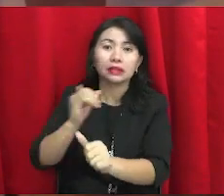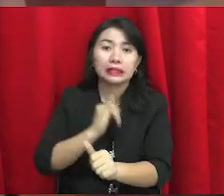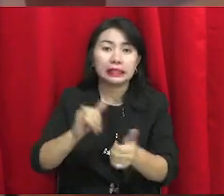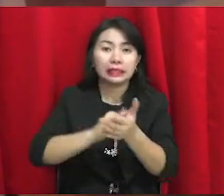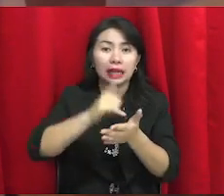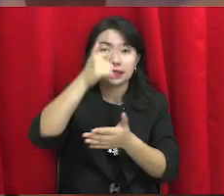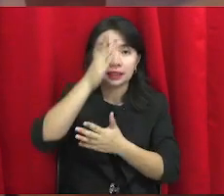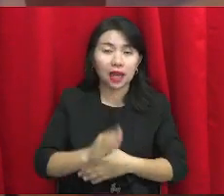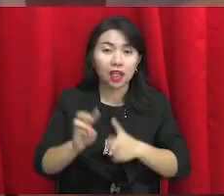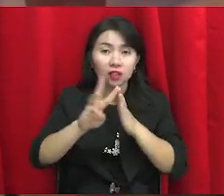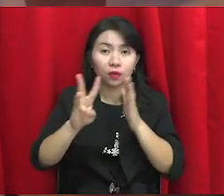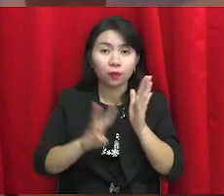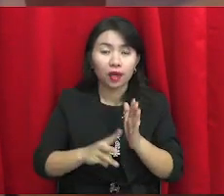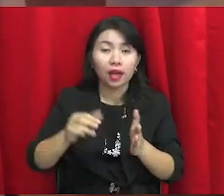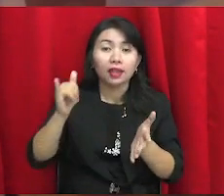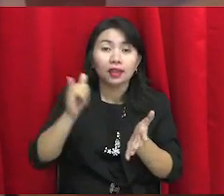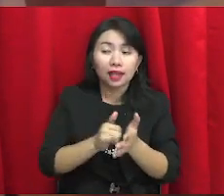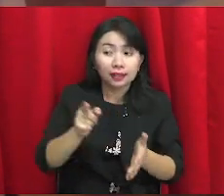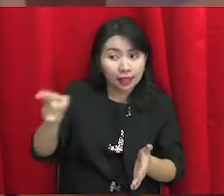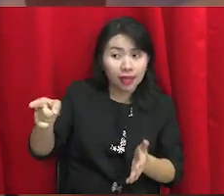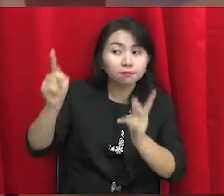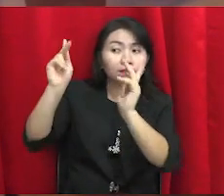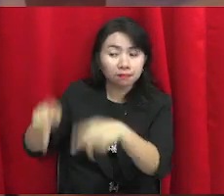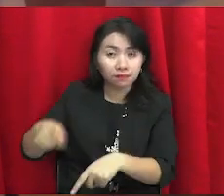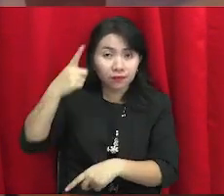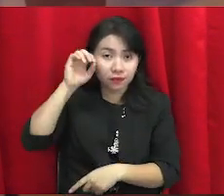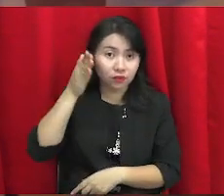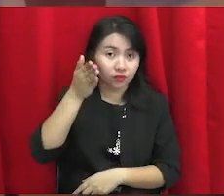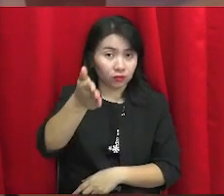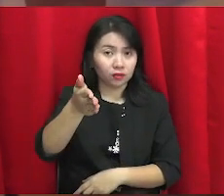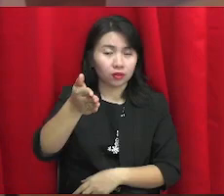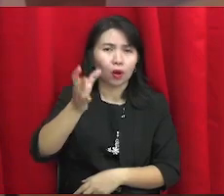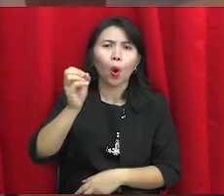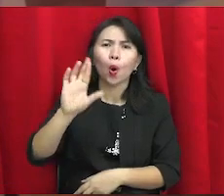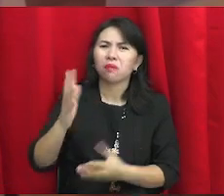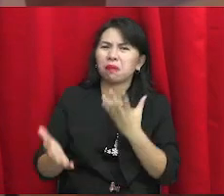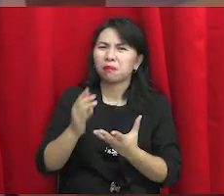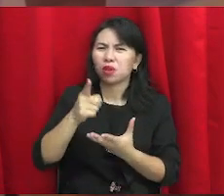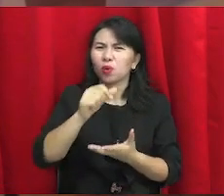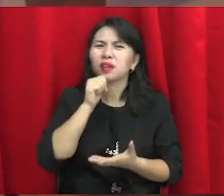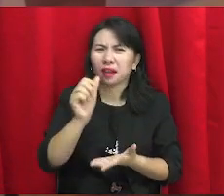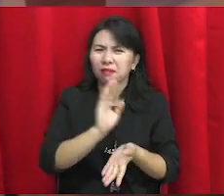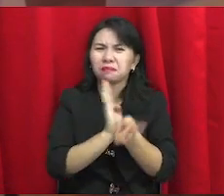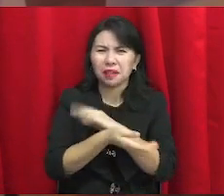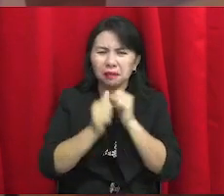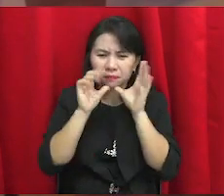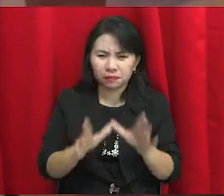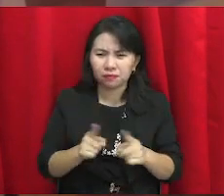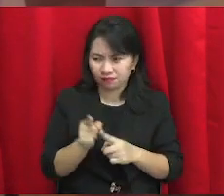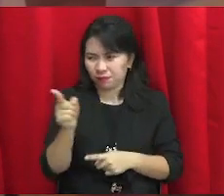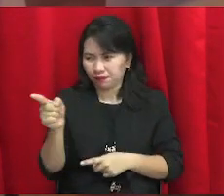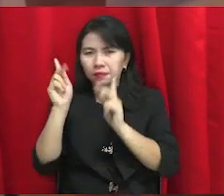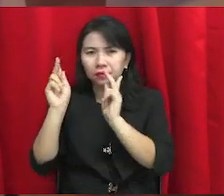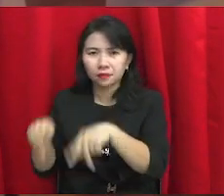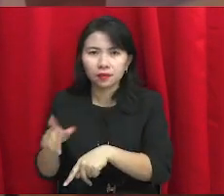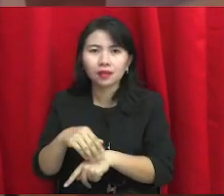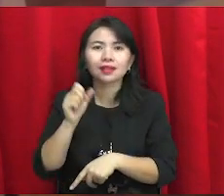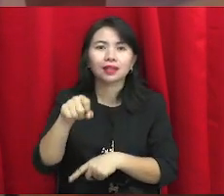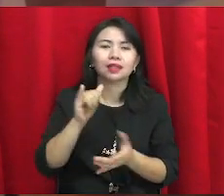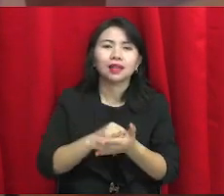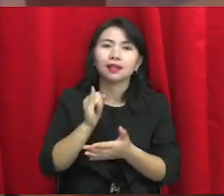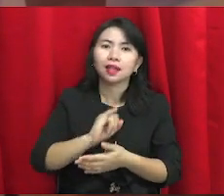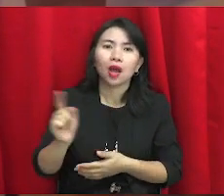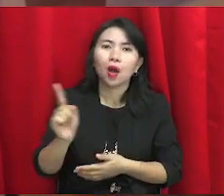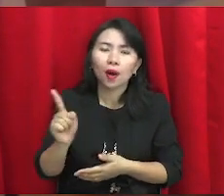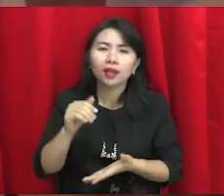ng Panginoon talaga na siya ay sa'yo. Yeah. Or, hindi ka magiging blessing sa kanya. Maganda yun eh. Yun ang statement